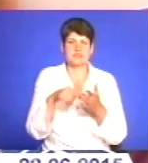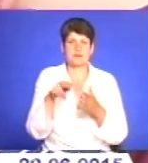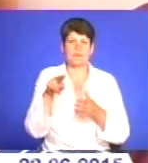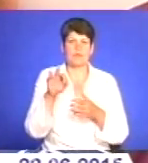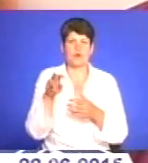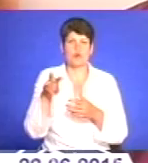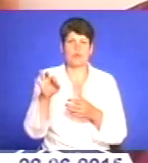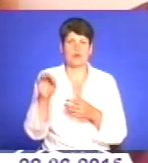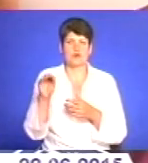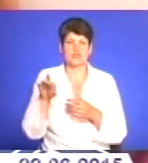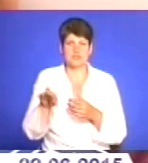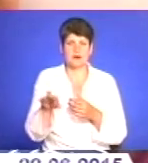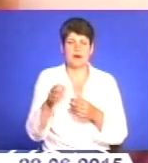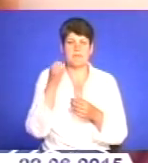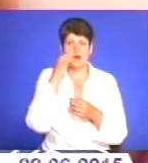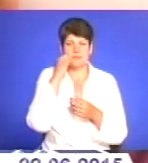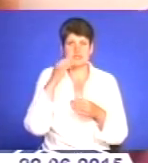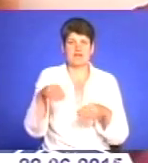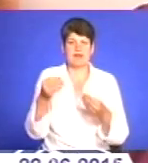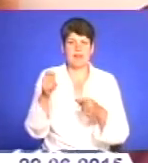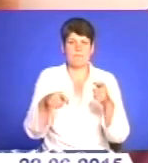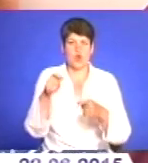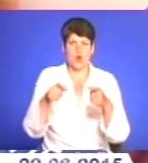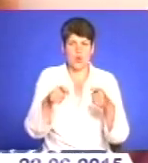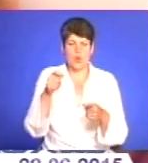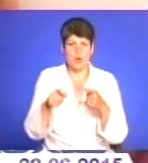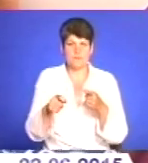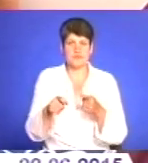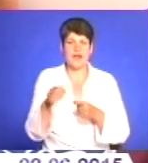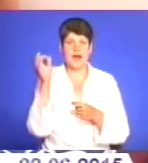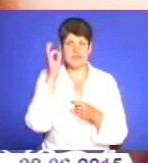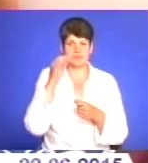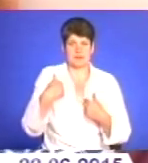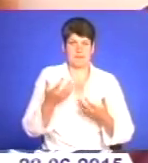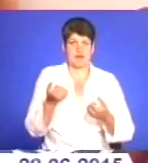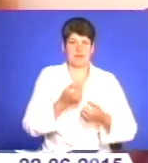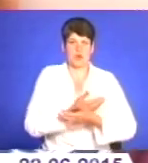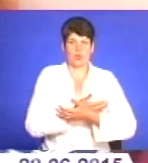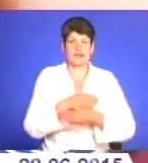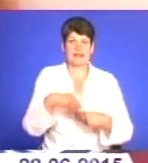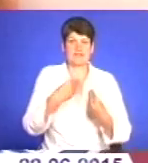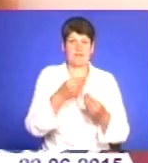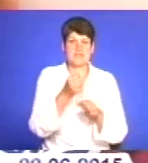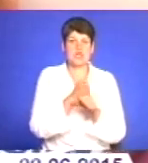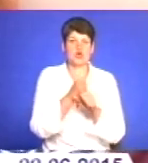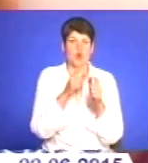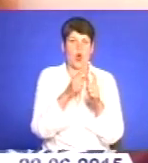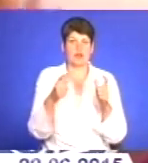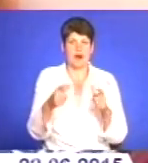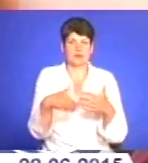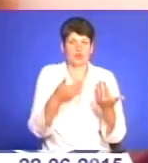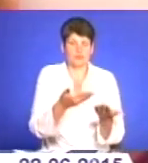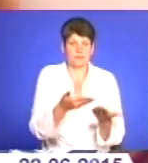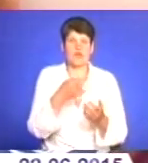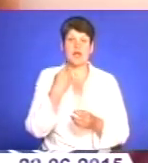3 корови, то бабця доїла молоко, їм давала. От, а німець мене брав ще на руки і давав мені шоколадку. І